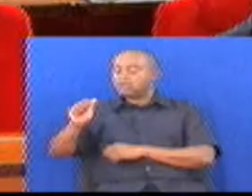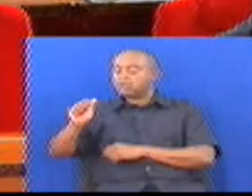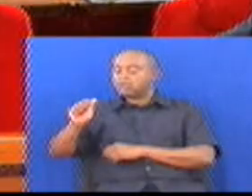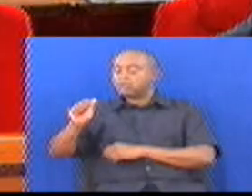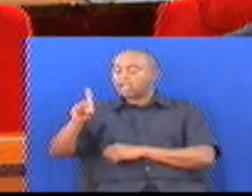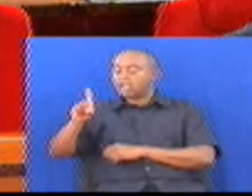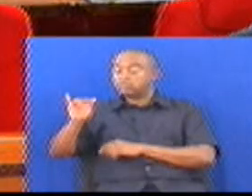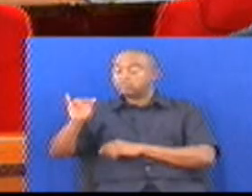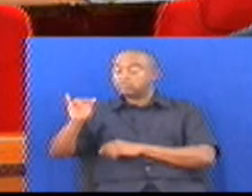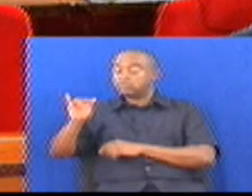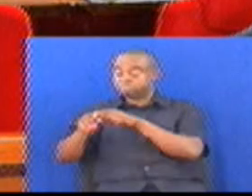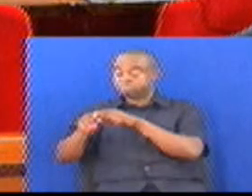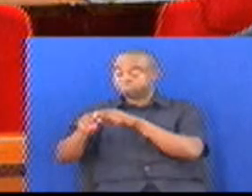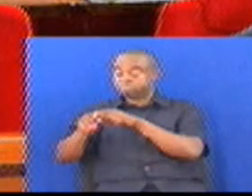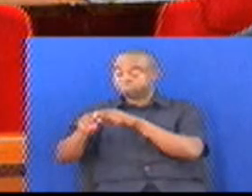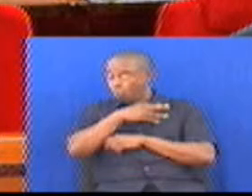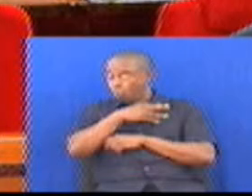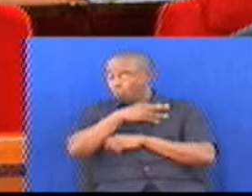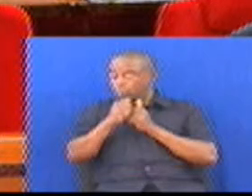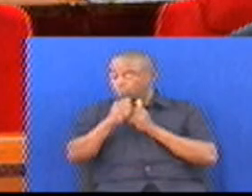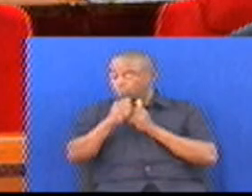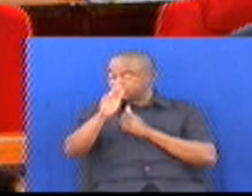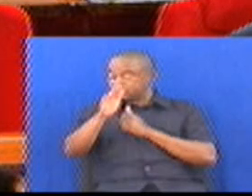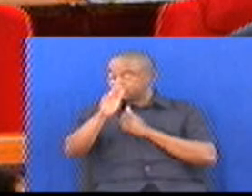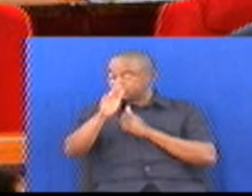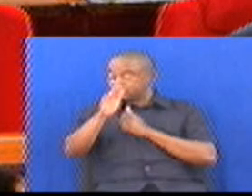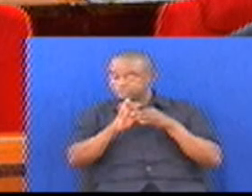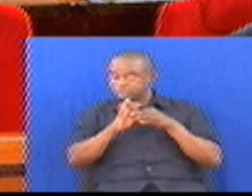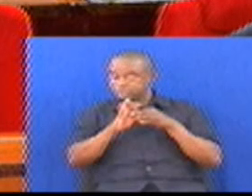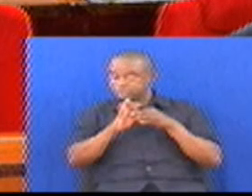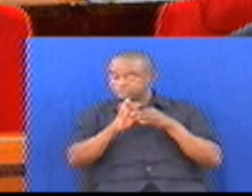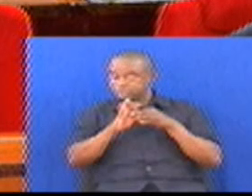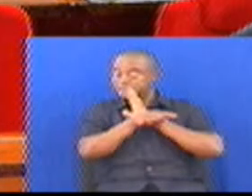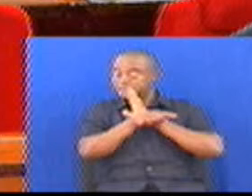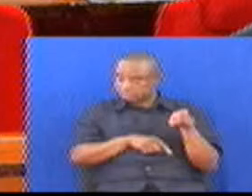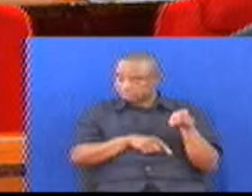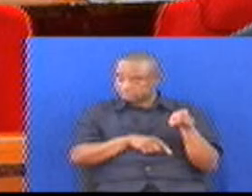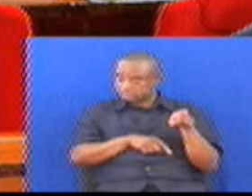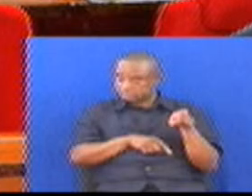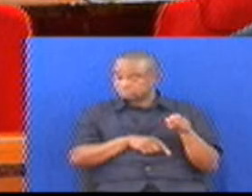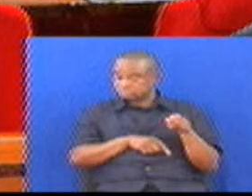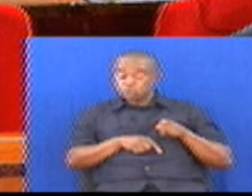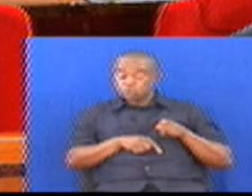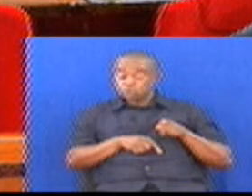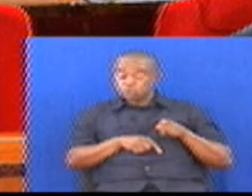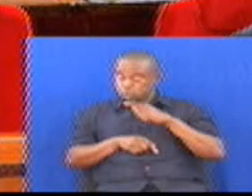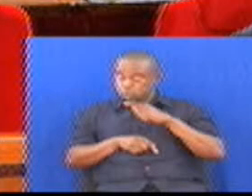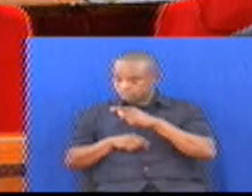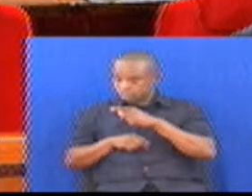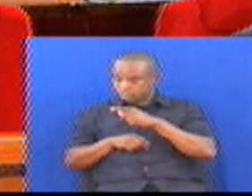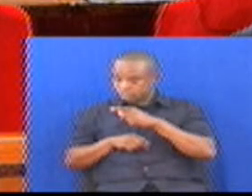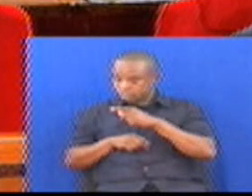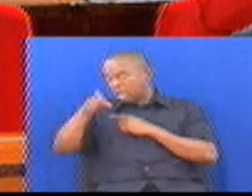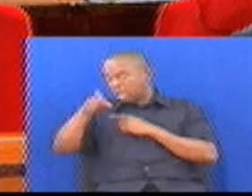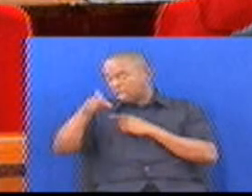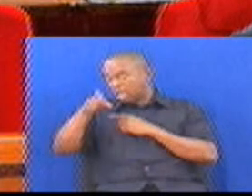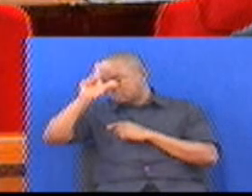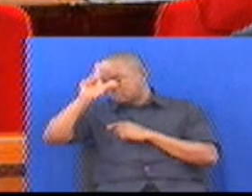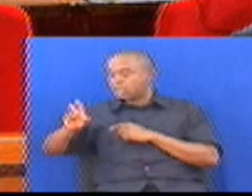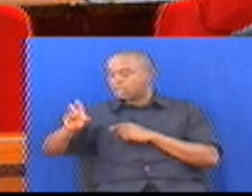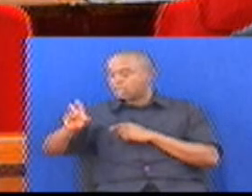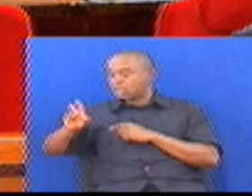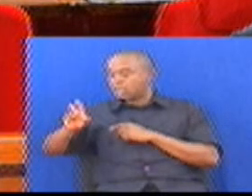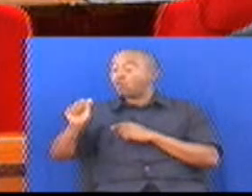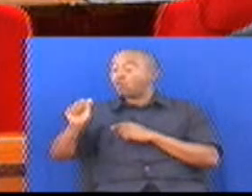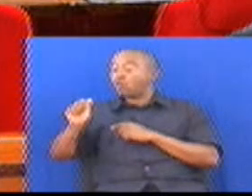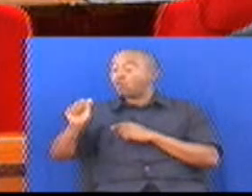mbunge, waziri wa mambo ya nje na ushirikiano wa Afrika Mashariki, na Profesa Florence Luoga, governor wa Benki